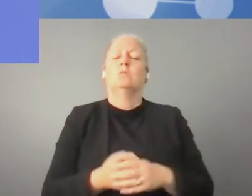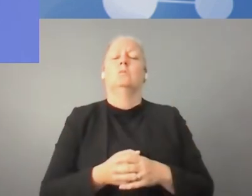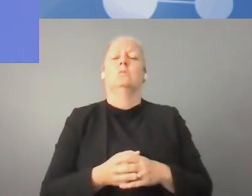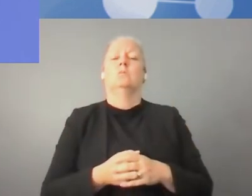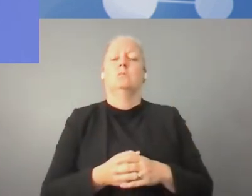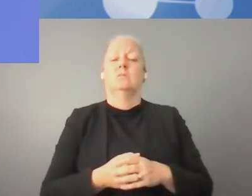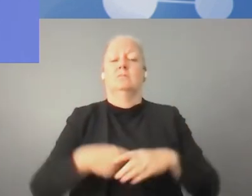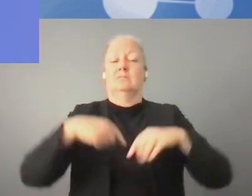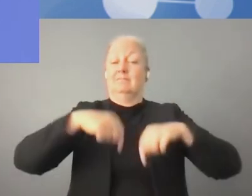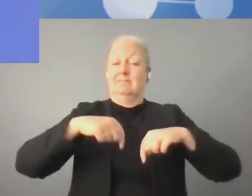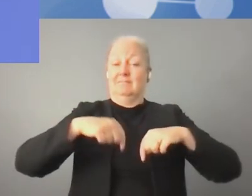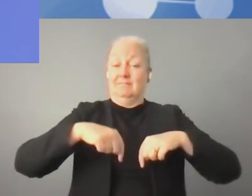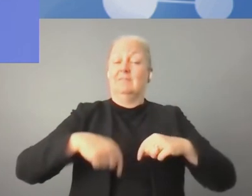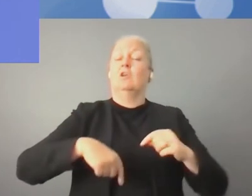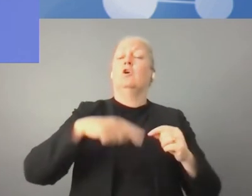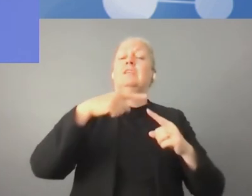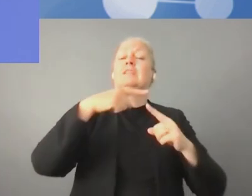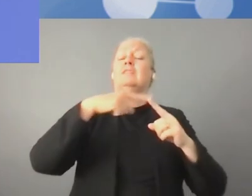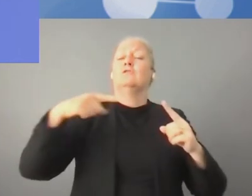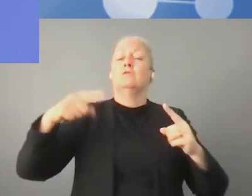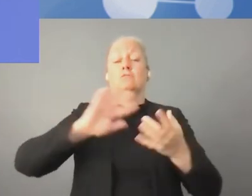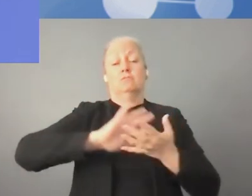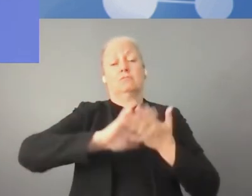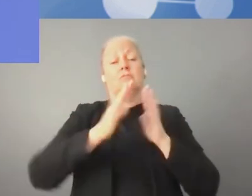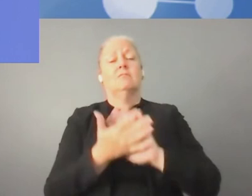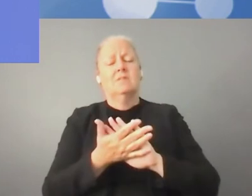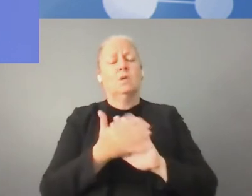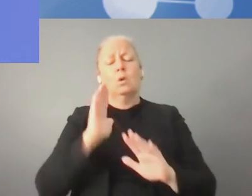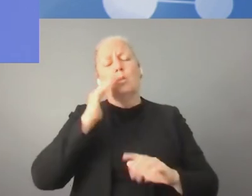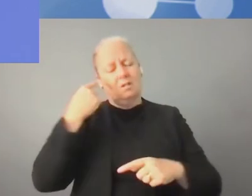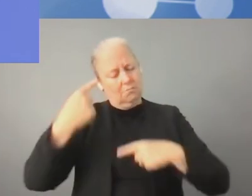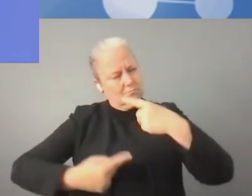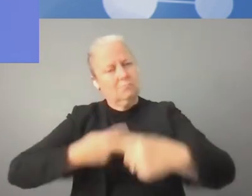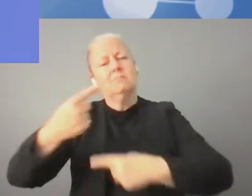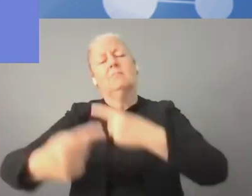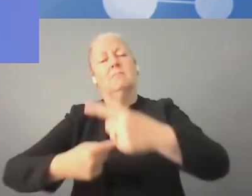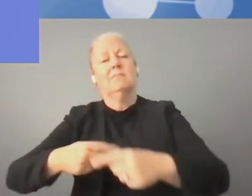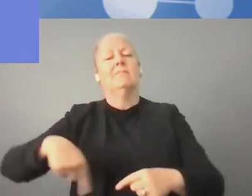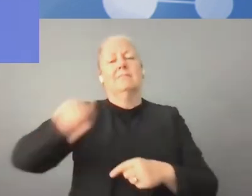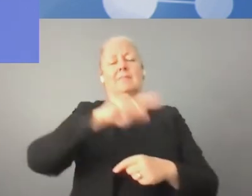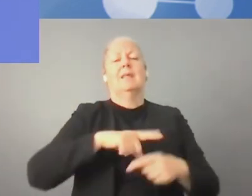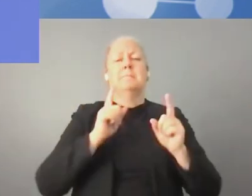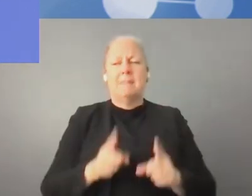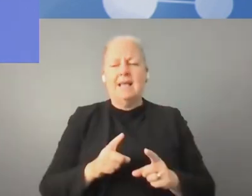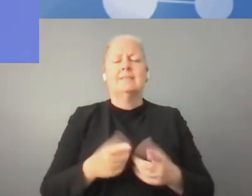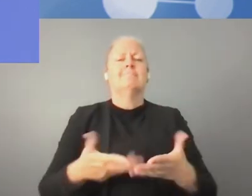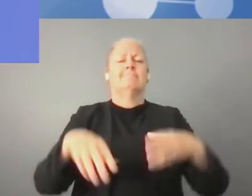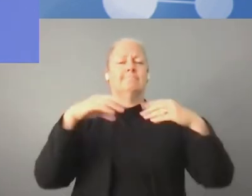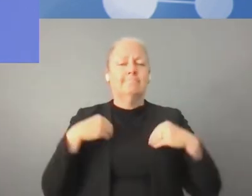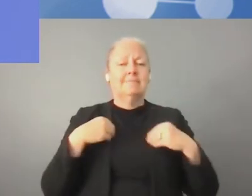要不然这是整个发展是不可能的。尊敬的各位来宾，最后我再说一句，有一个事情是非